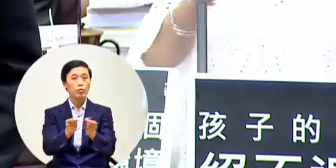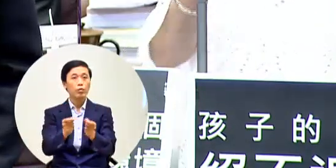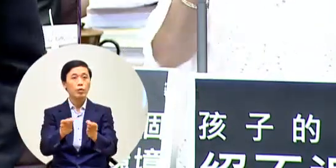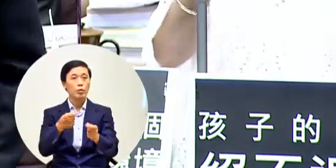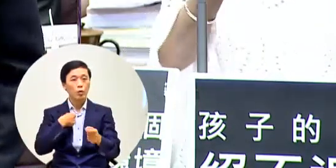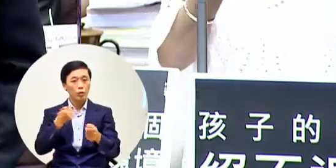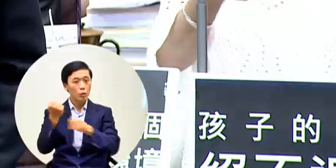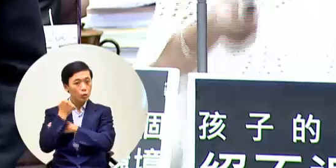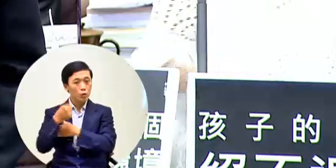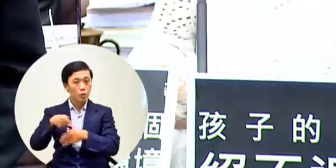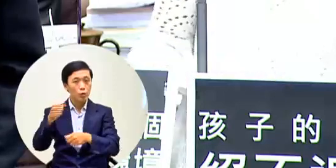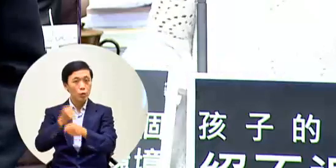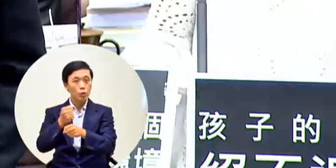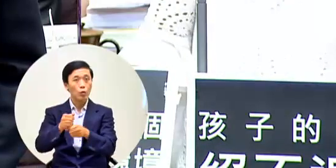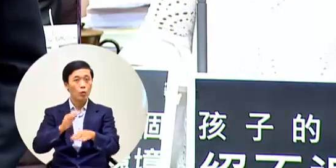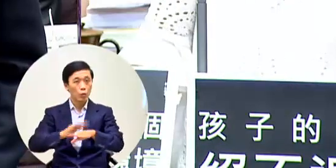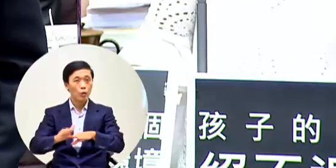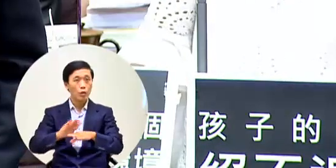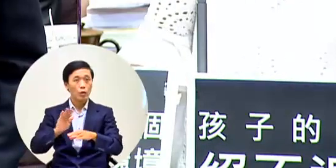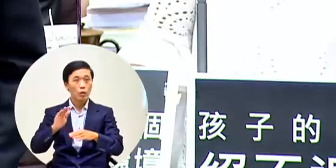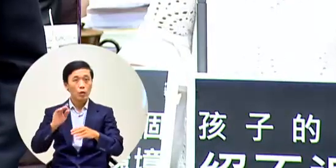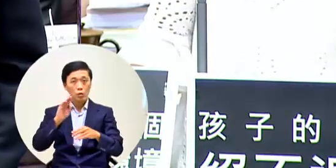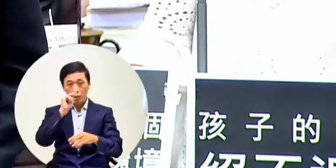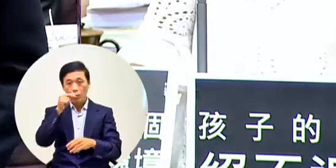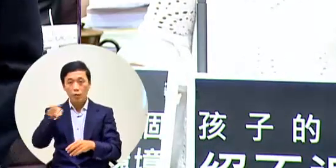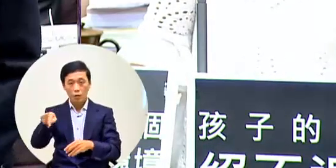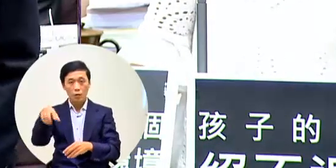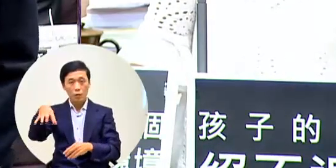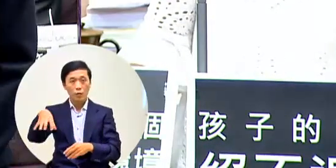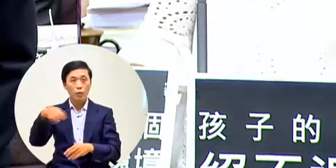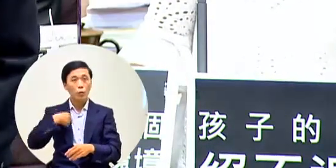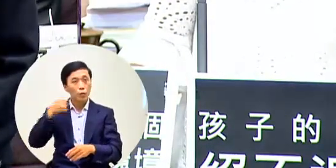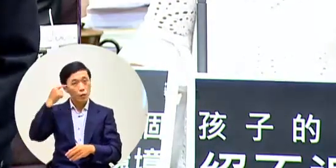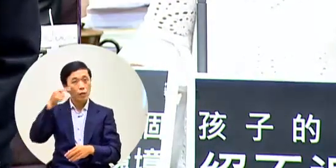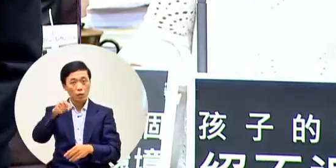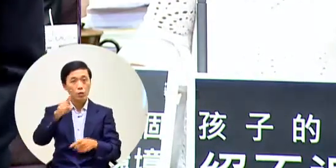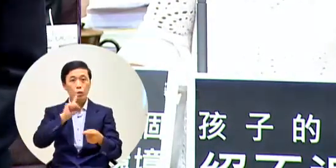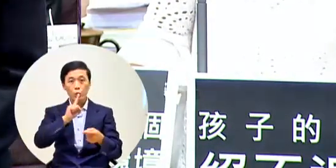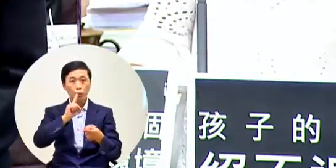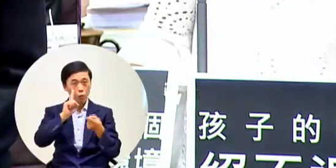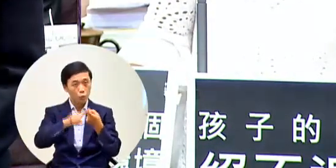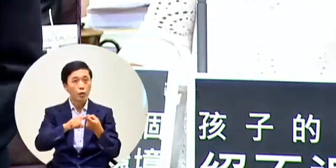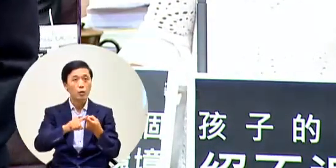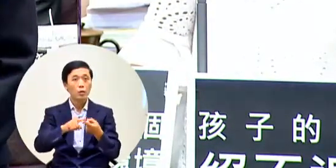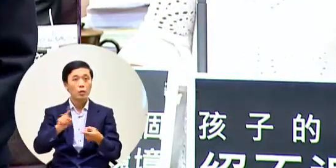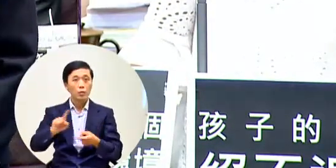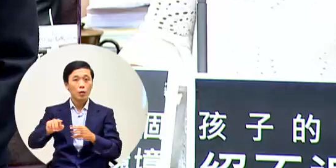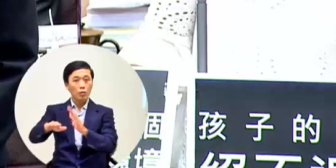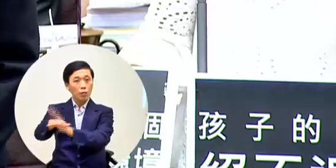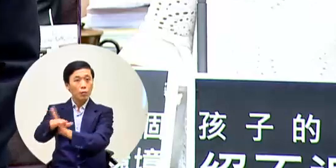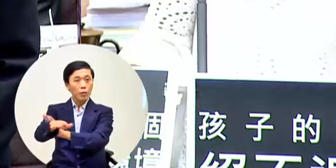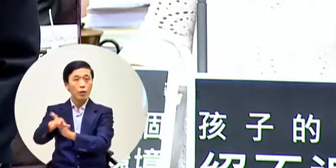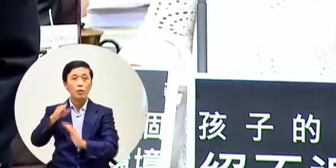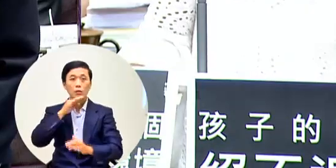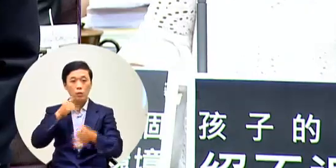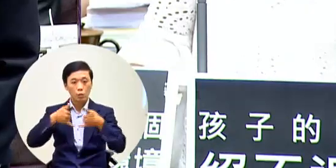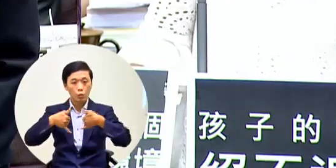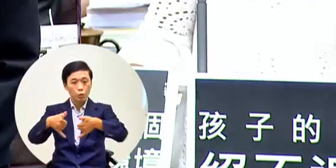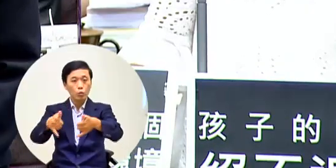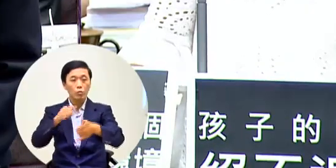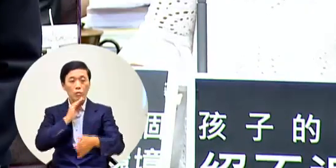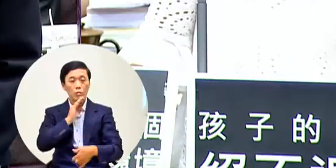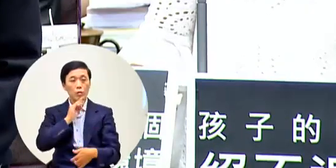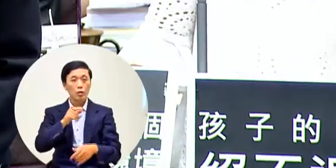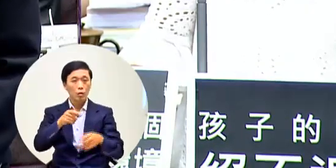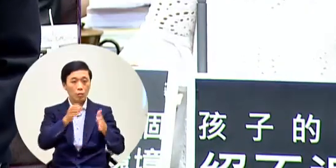做，尤其秀乡这个地方，这个地方我认为你说的有道理，因为旁边就是马路，那么